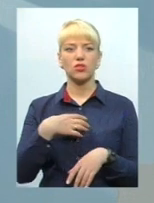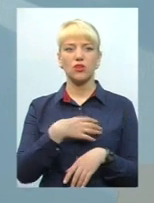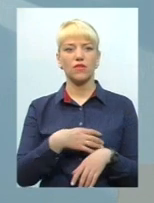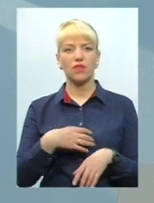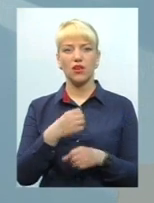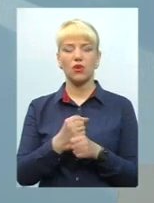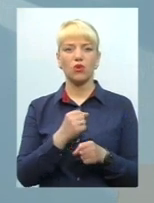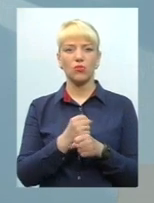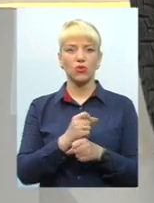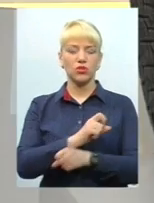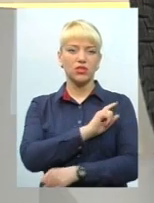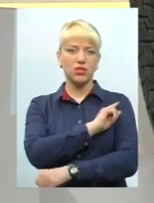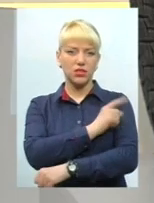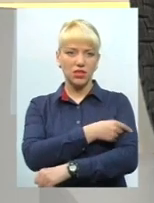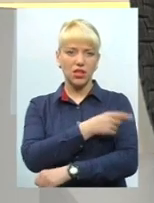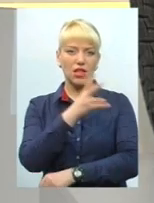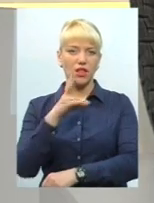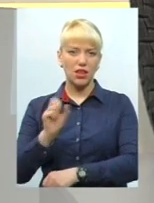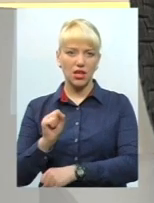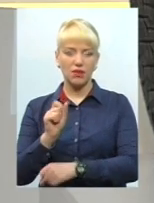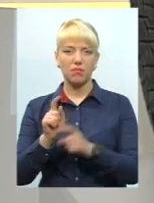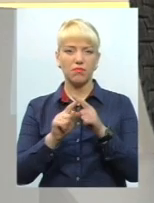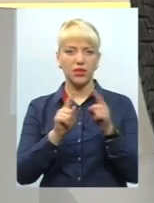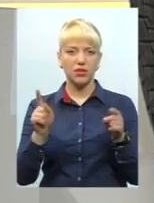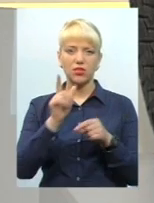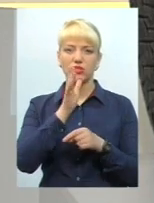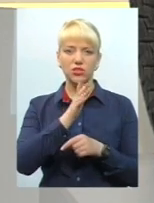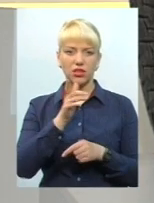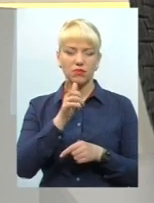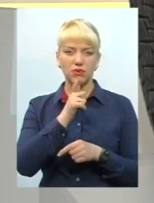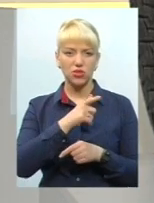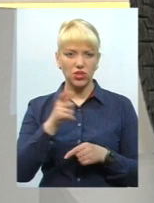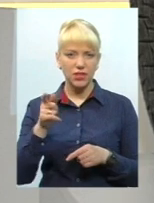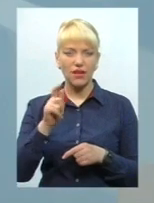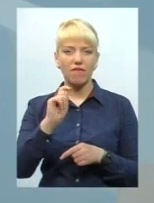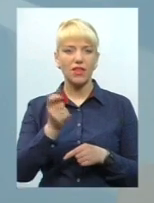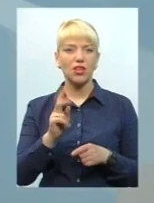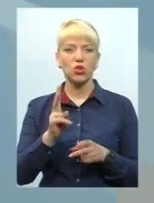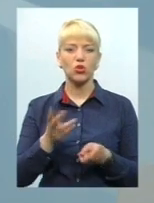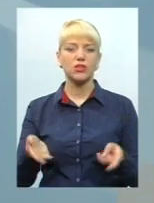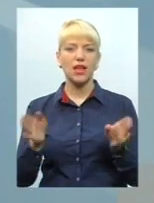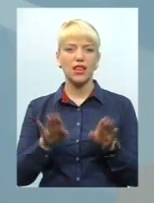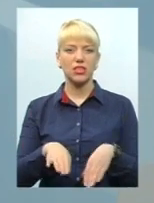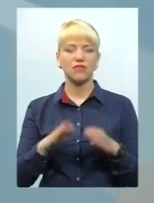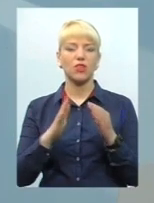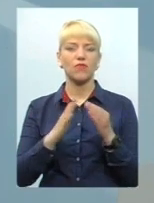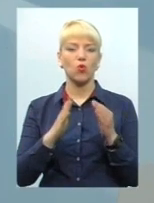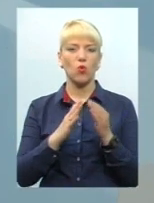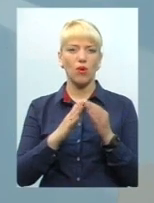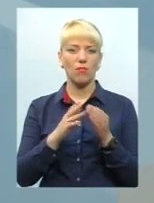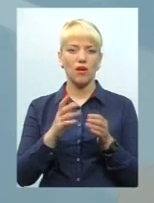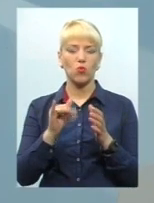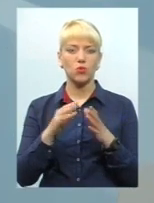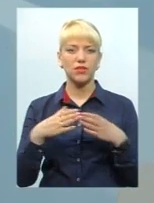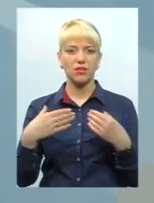основна робоча сила на час війни, значить, та, що залишилася вдома, та, що залишилася в сім'ях. І